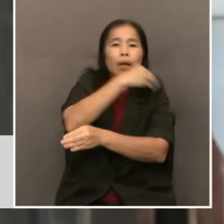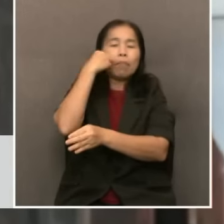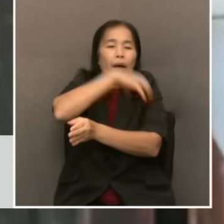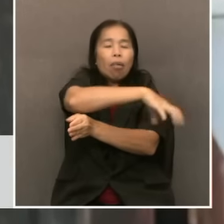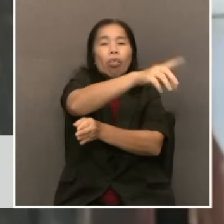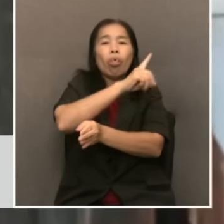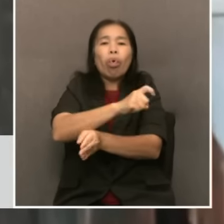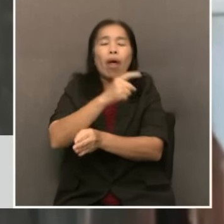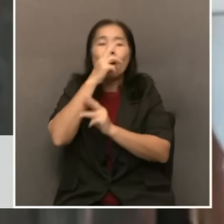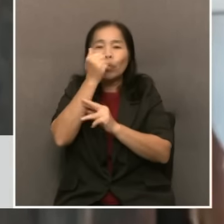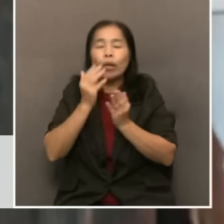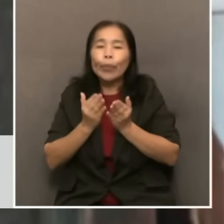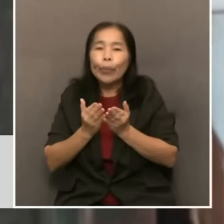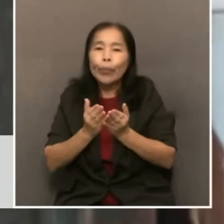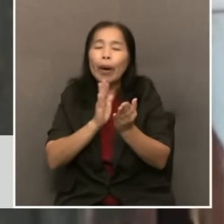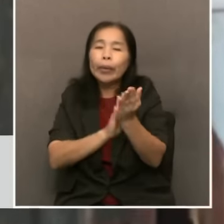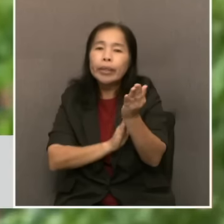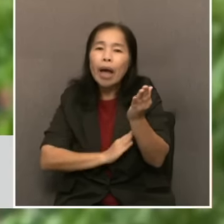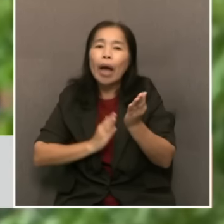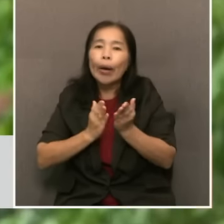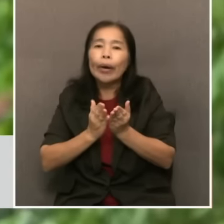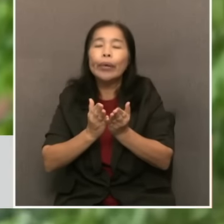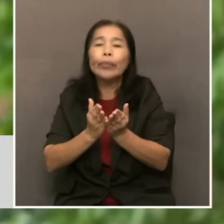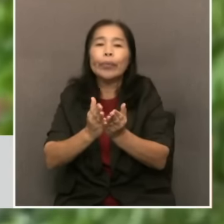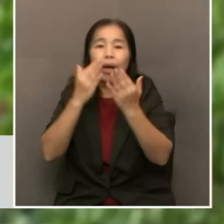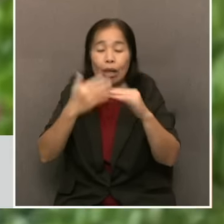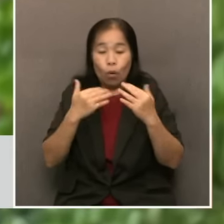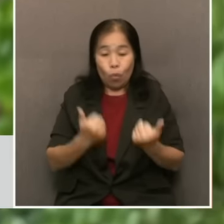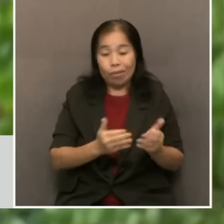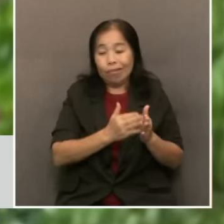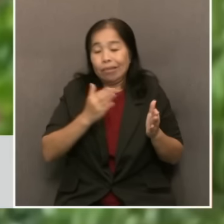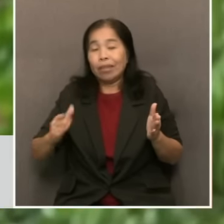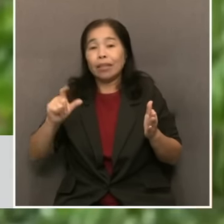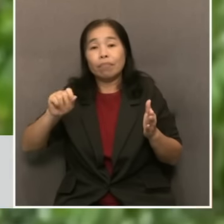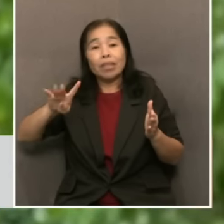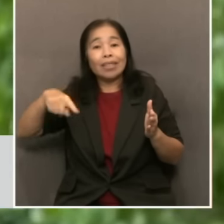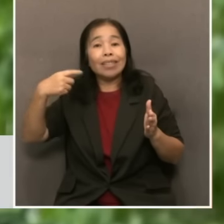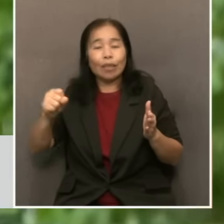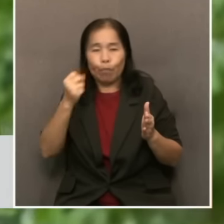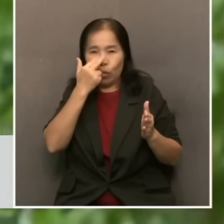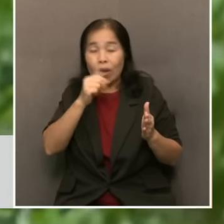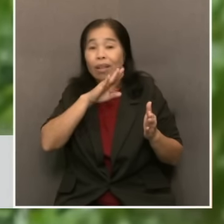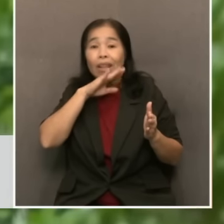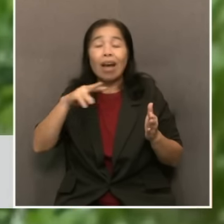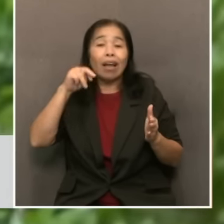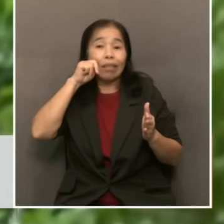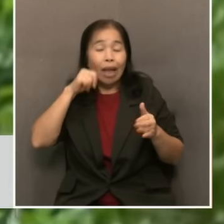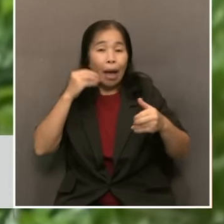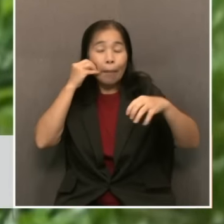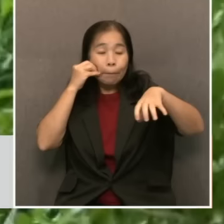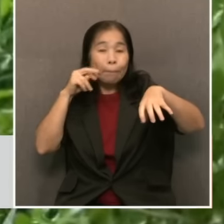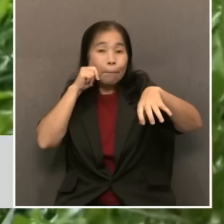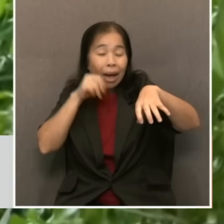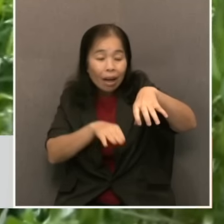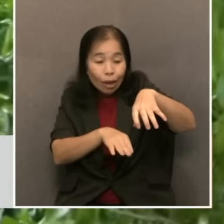เตรียมเฝ้าระวังสถานการณ์น้ำในวันพรุ่งนี้ไปจนถึง 24ตุลาคมหากน้ำเอ่อท่วมตัวบ้านเรือนประชาชนนะ